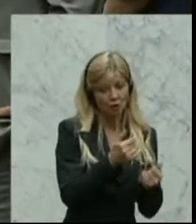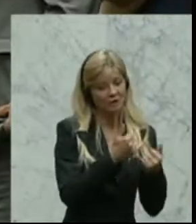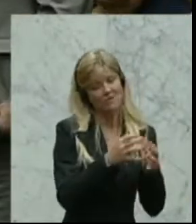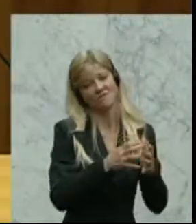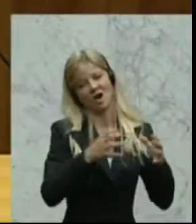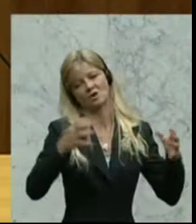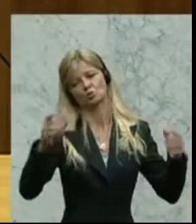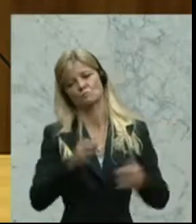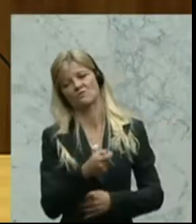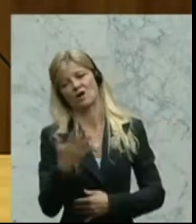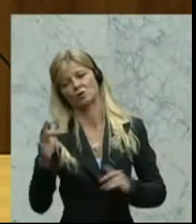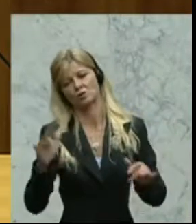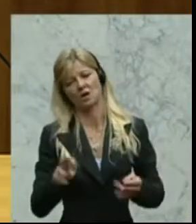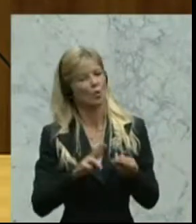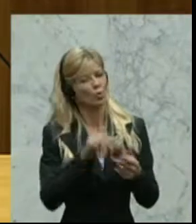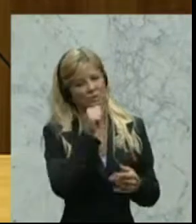sagen.